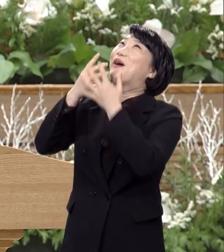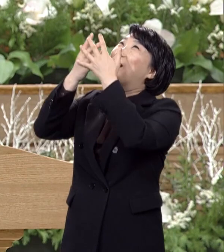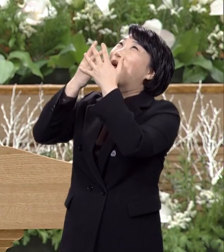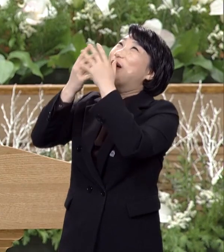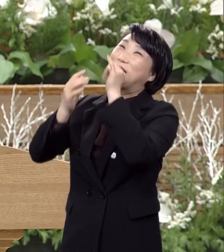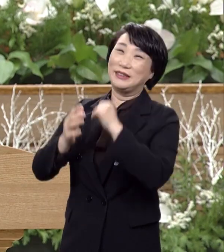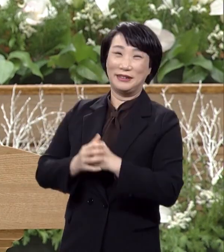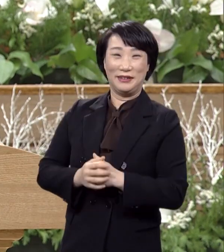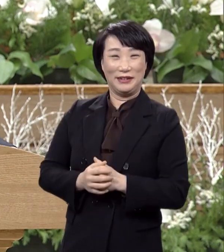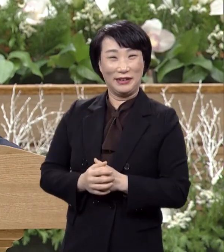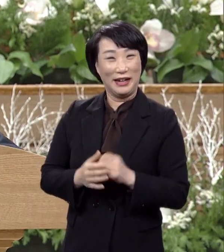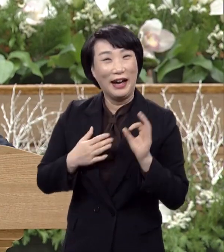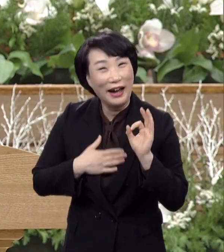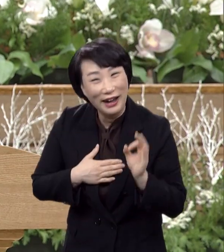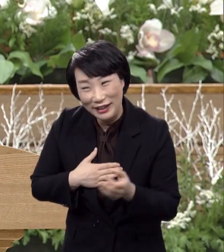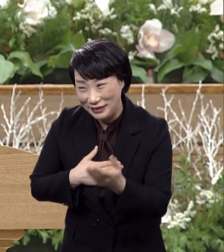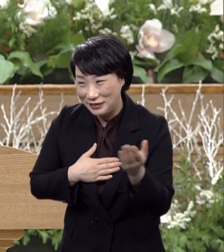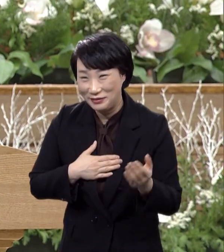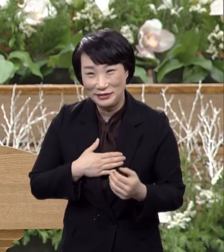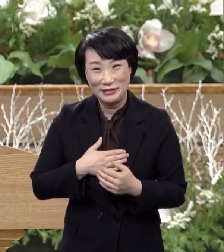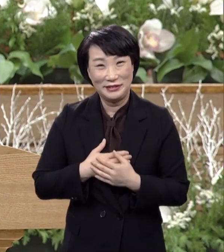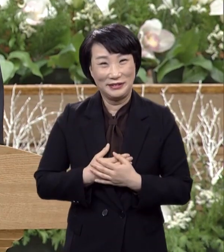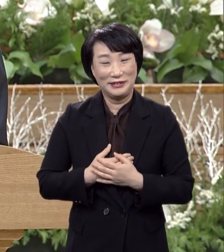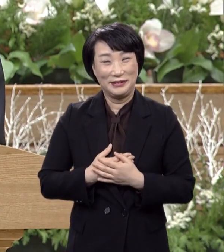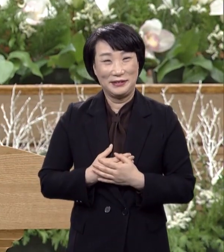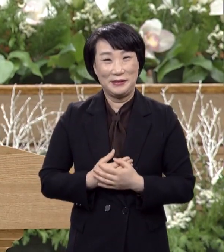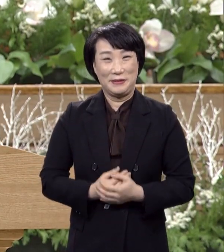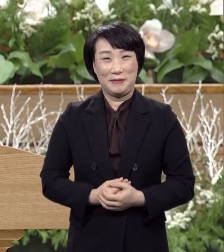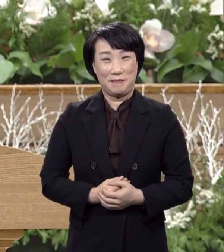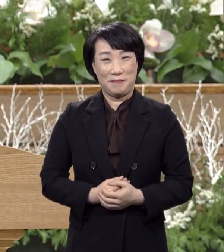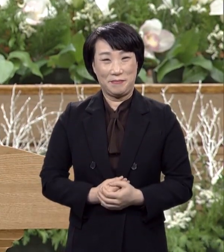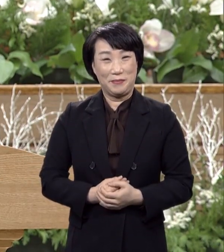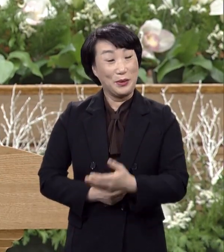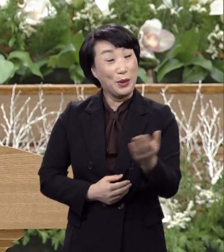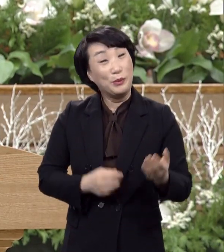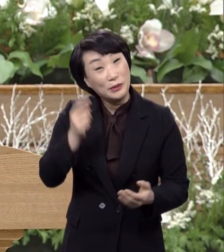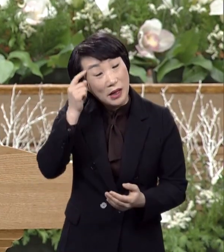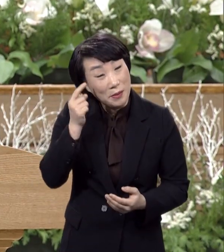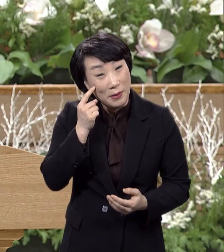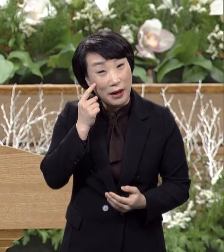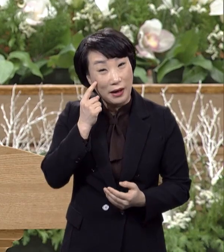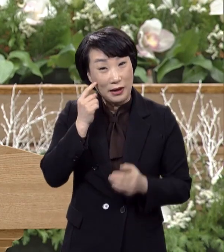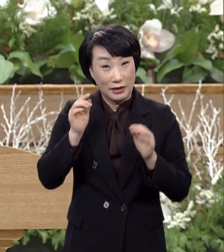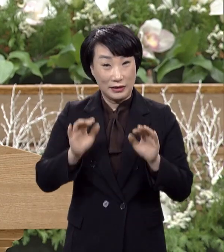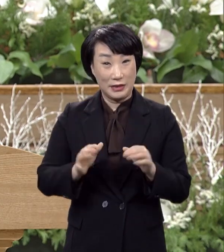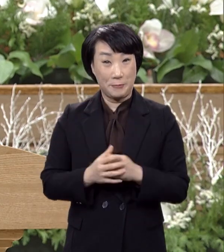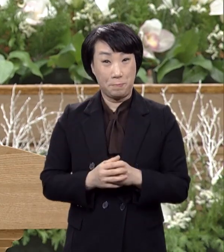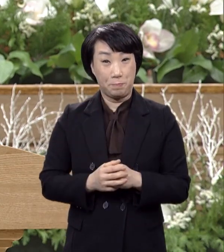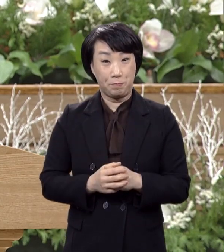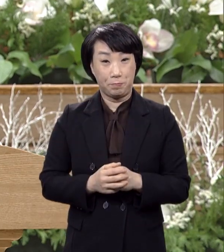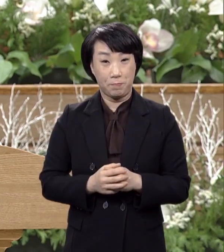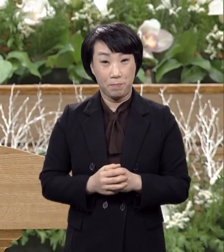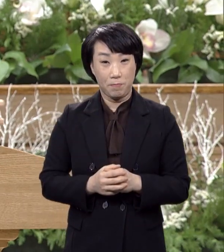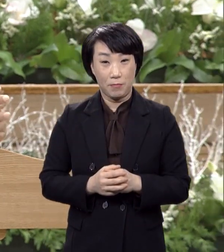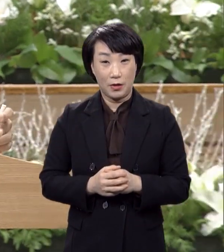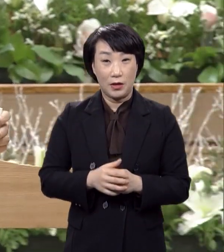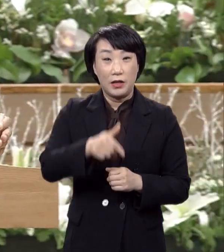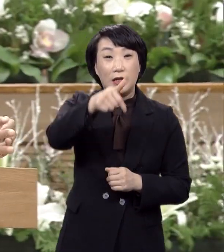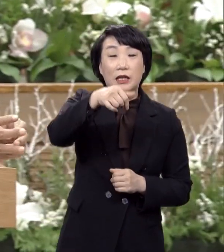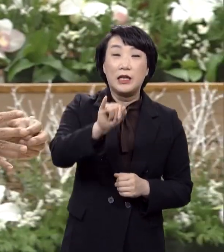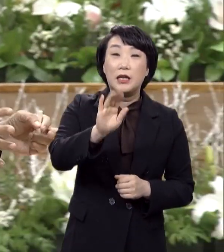않습니까? 이해가 됩니까? 예, 한번 잘 보세요. 응?